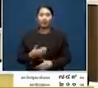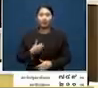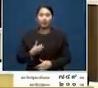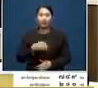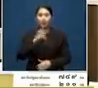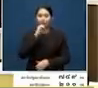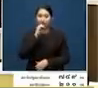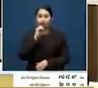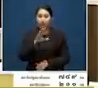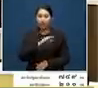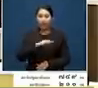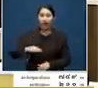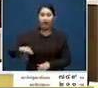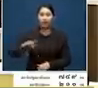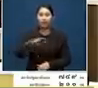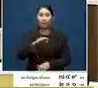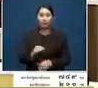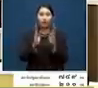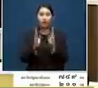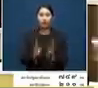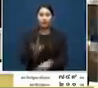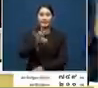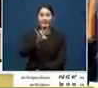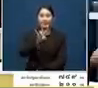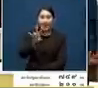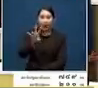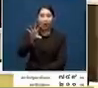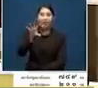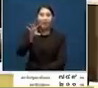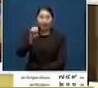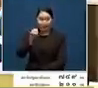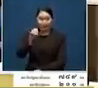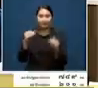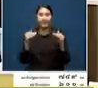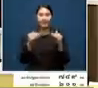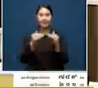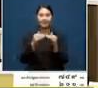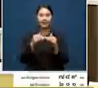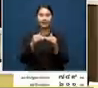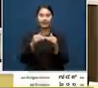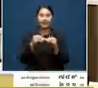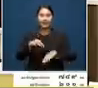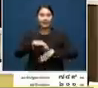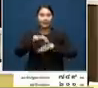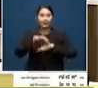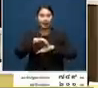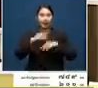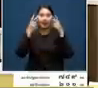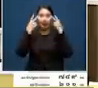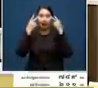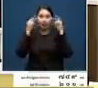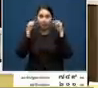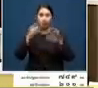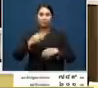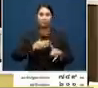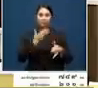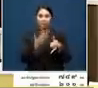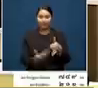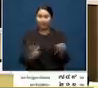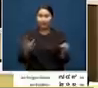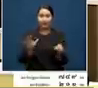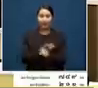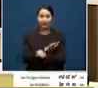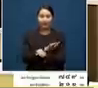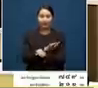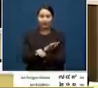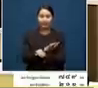ายังมีคุณร่วมรัฐบาลอยู่คุณก็ต้องพิธานะคุณอย่าลืมนะคุณลุกขึ้นมานะเสนอชื่ออุ๊งอิ๊งนะเส